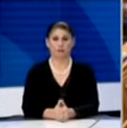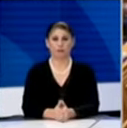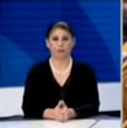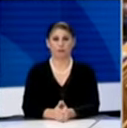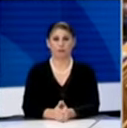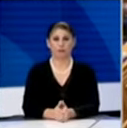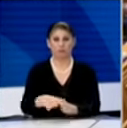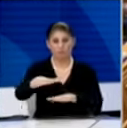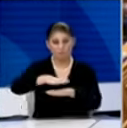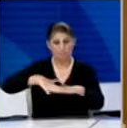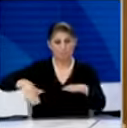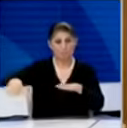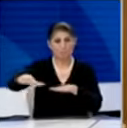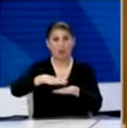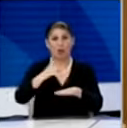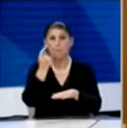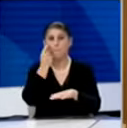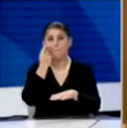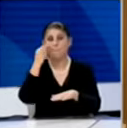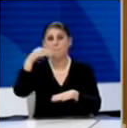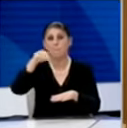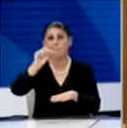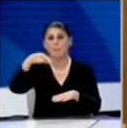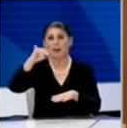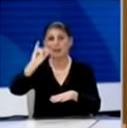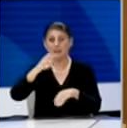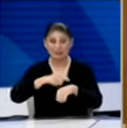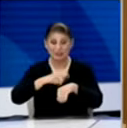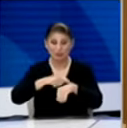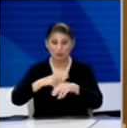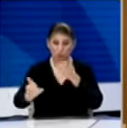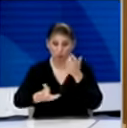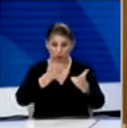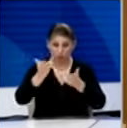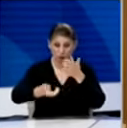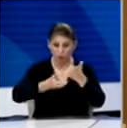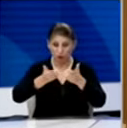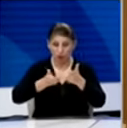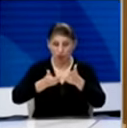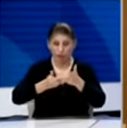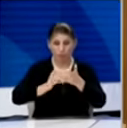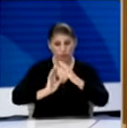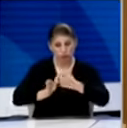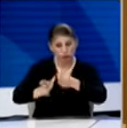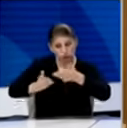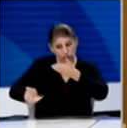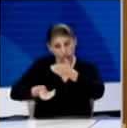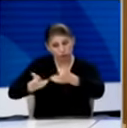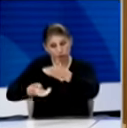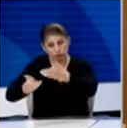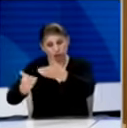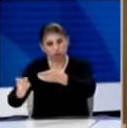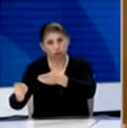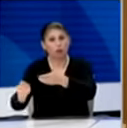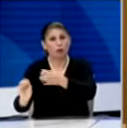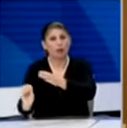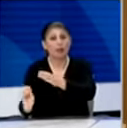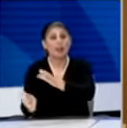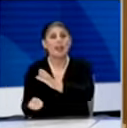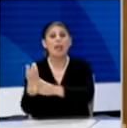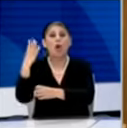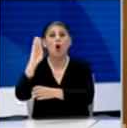το μάτι, την περιοχή, την ώρα που έμπαινε η πυρκαγιά στο Νέο Βουτζά, είναι τρίτος στη